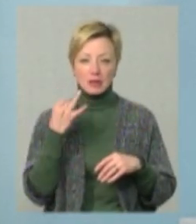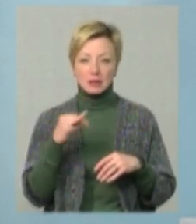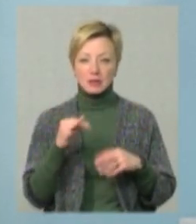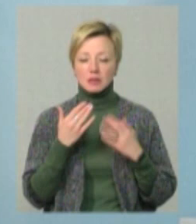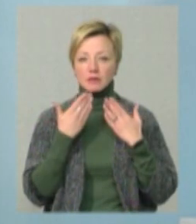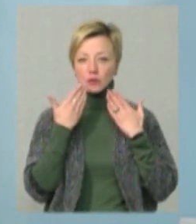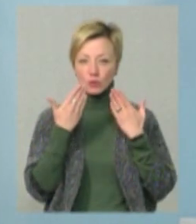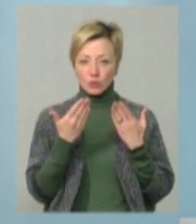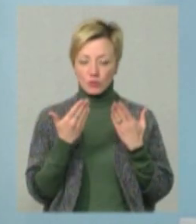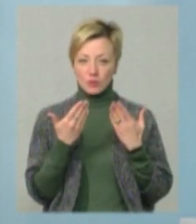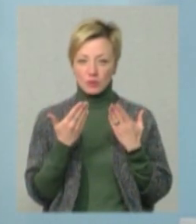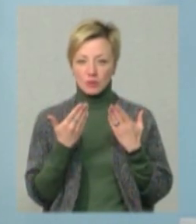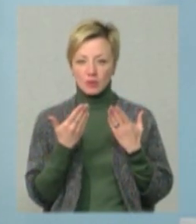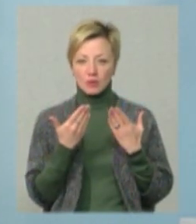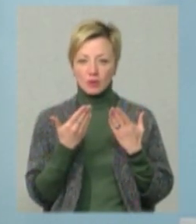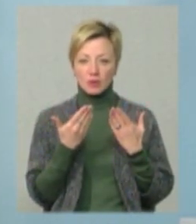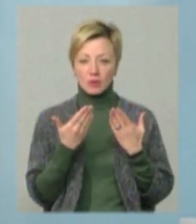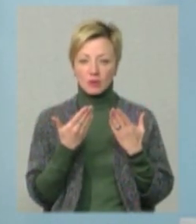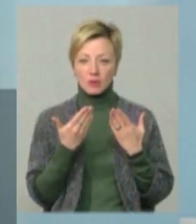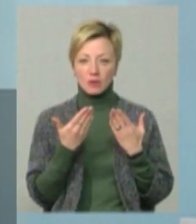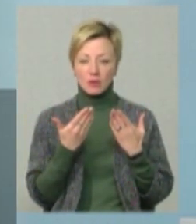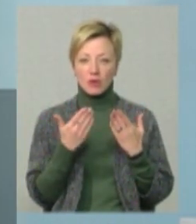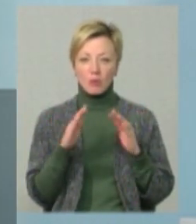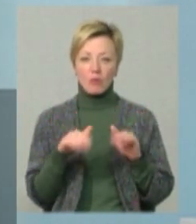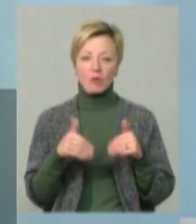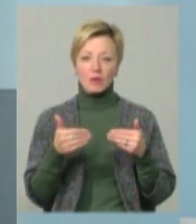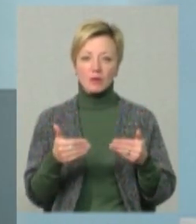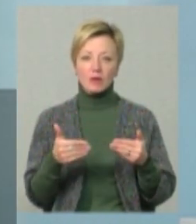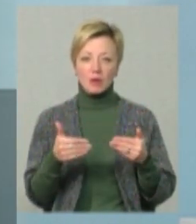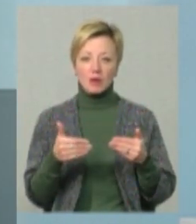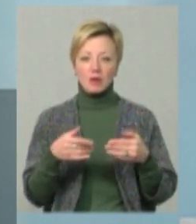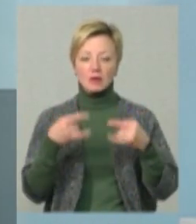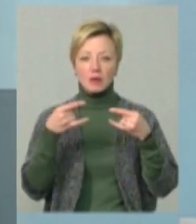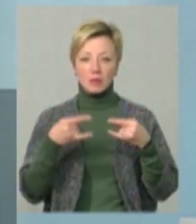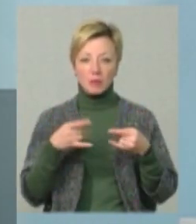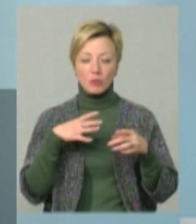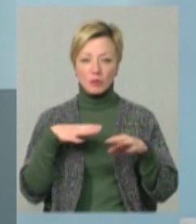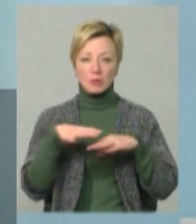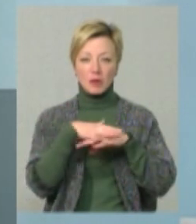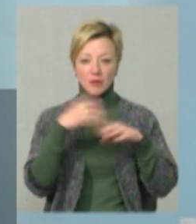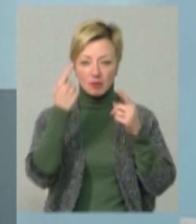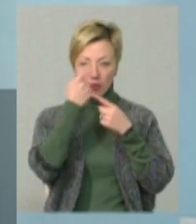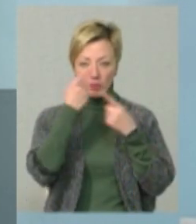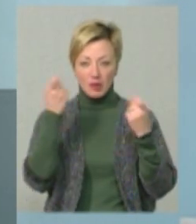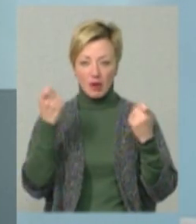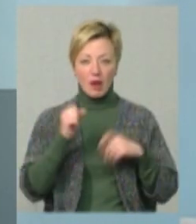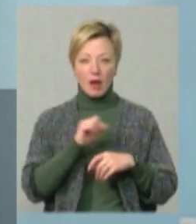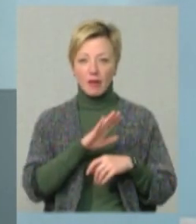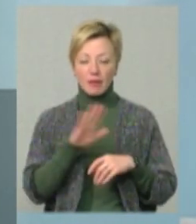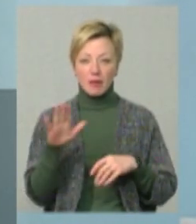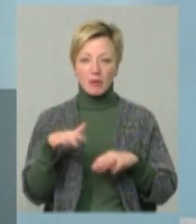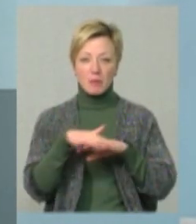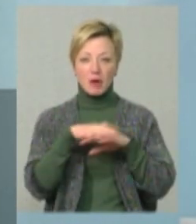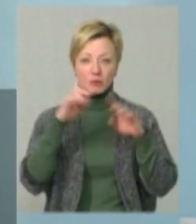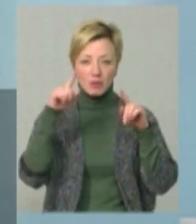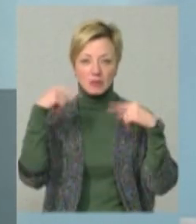Зеленський звернувся у своєму зверненні, порекомендував ЗМІ бути засобами масової інформації, а не